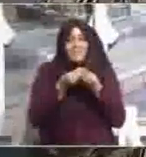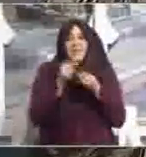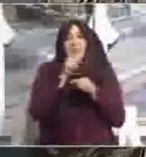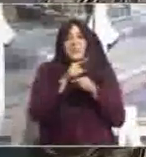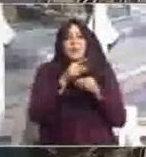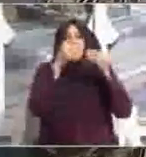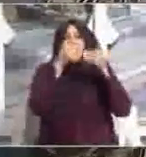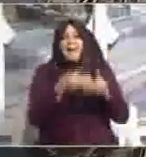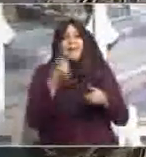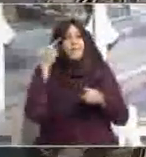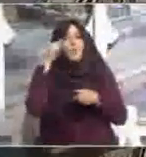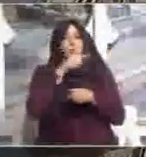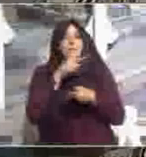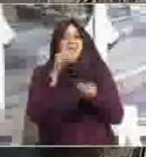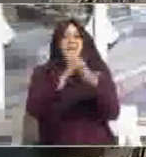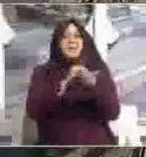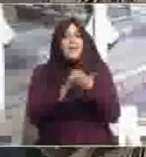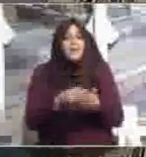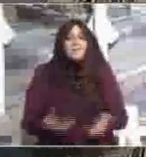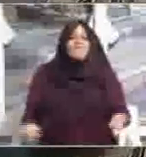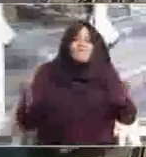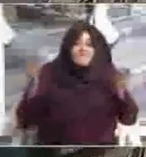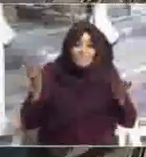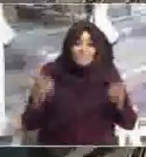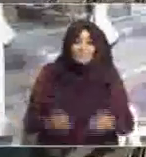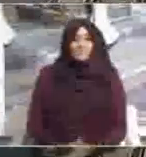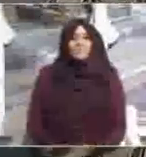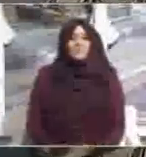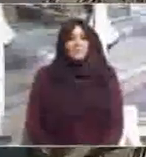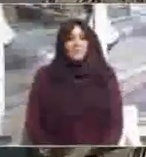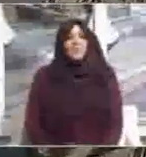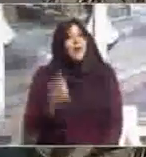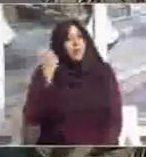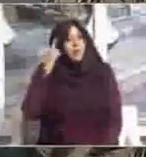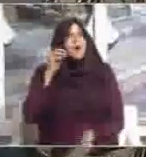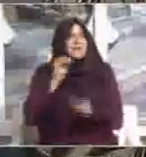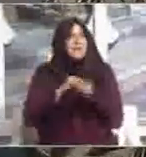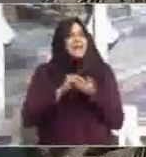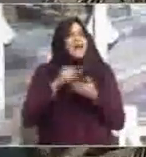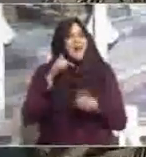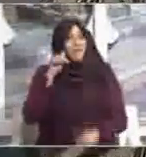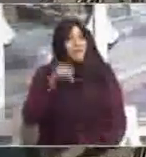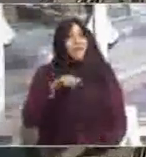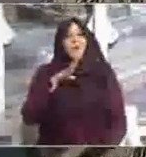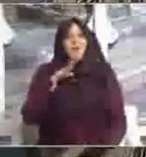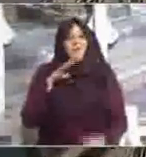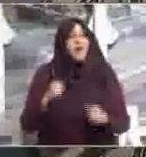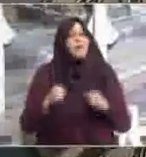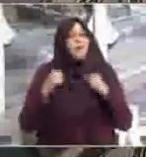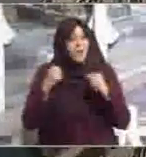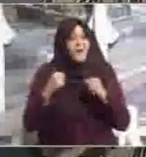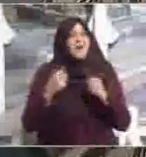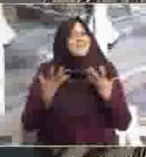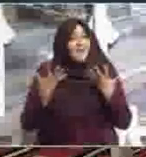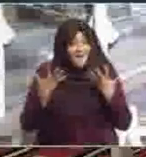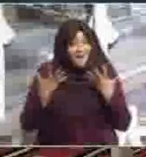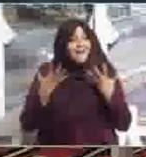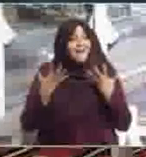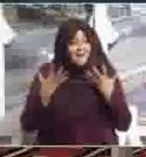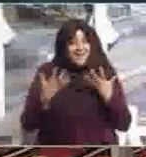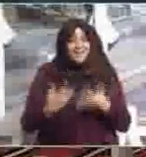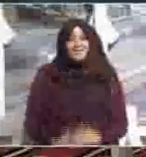الصدقه يحرموا من الخير. اذا حتى يتصدق لازم يكون عنده شجاعه كبيره صح، شجاعه باش يتغلب على كل هذه